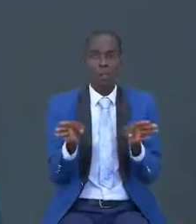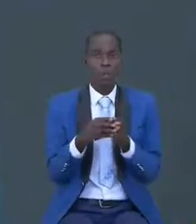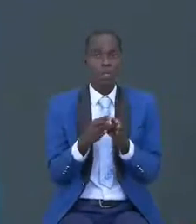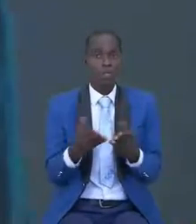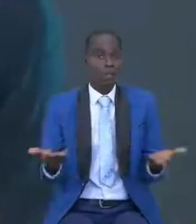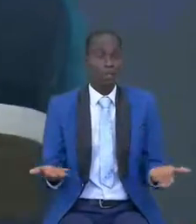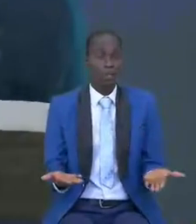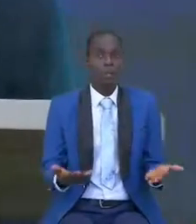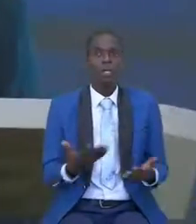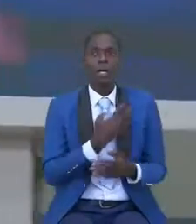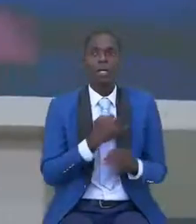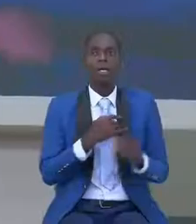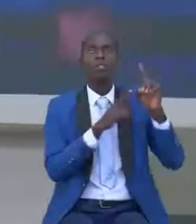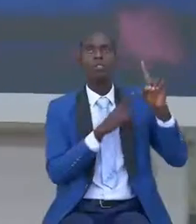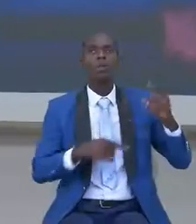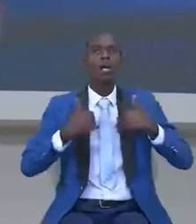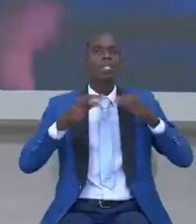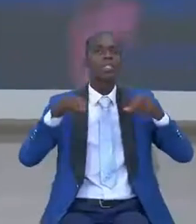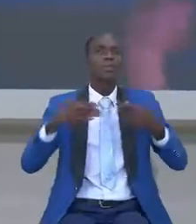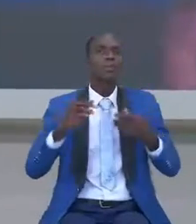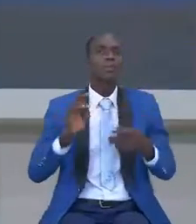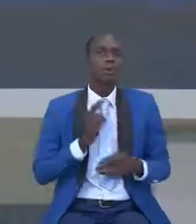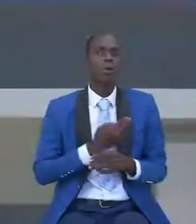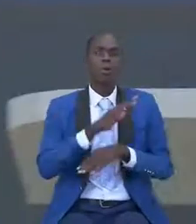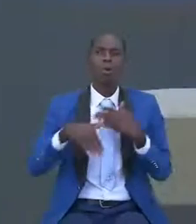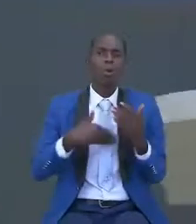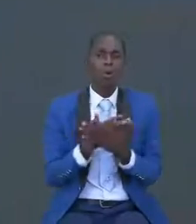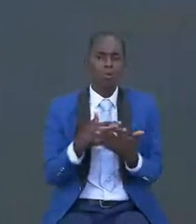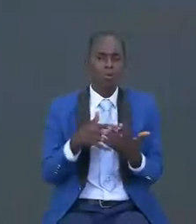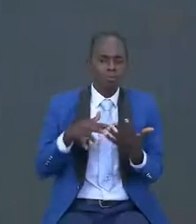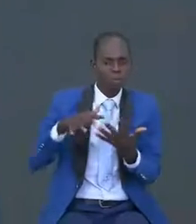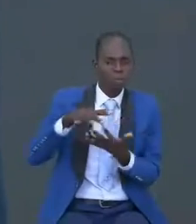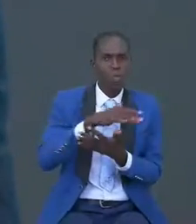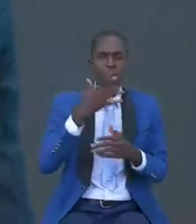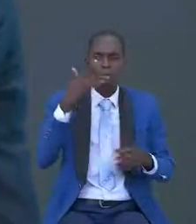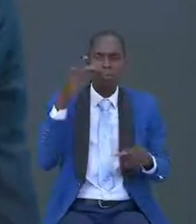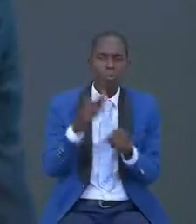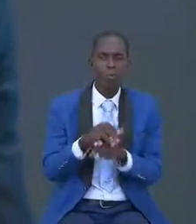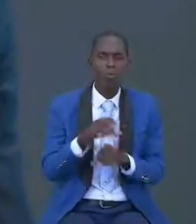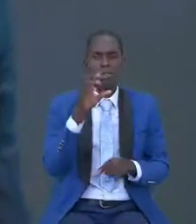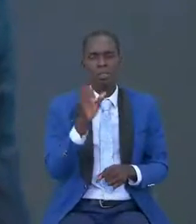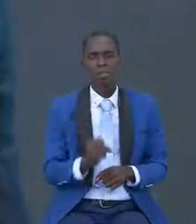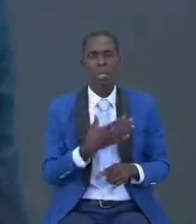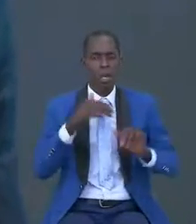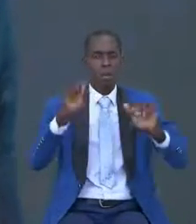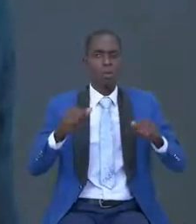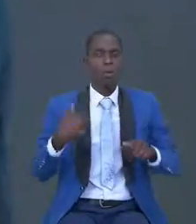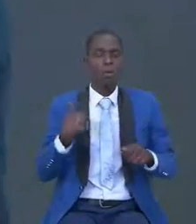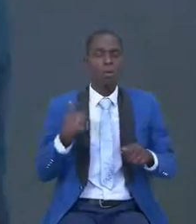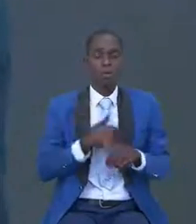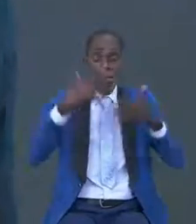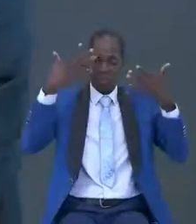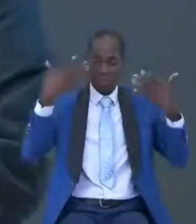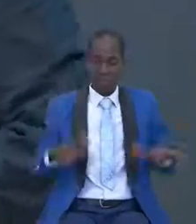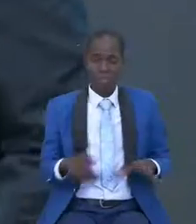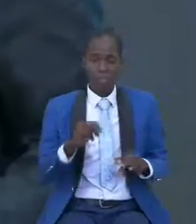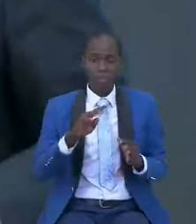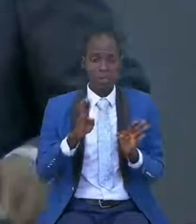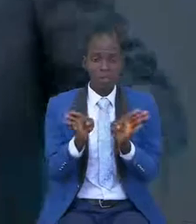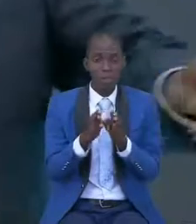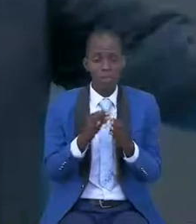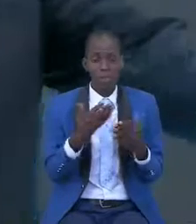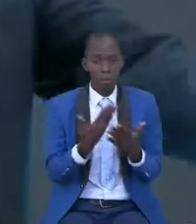a donné toutes ses promesses, toutes ses possibilités. Ensuite, nous terminons la réunion et